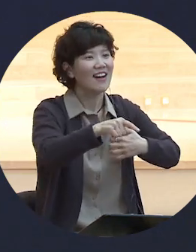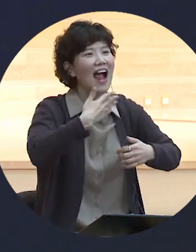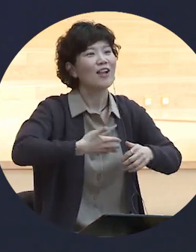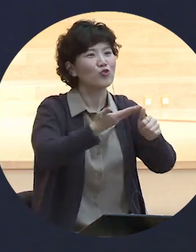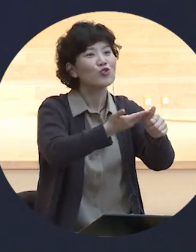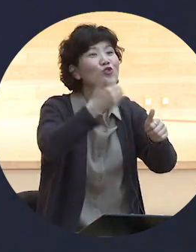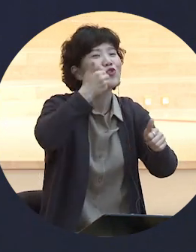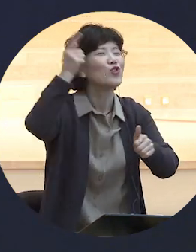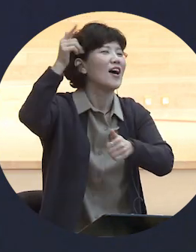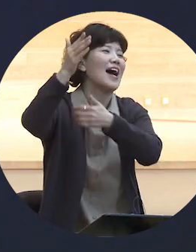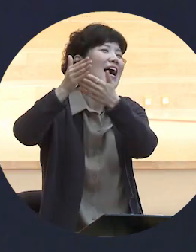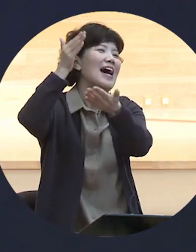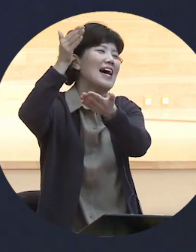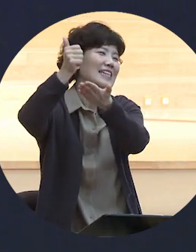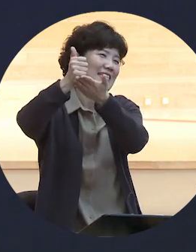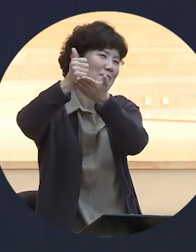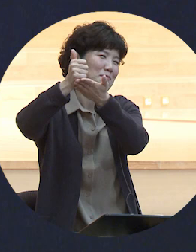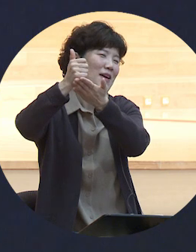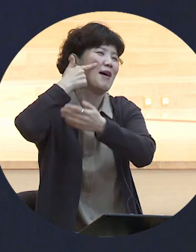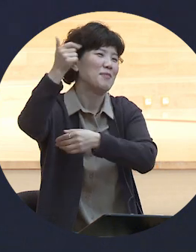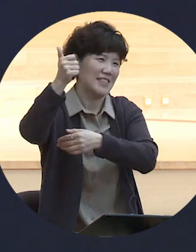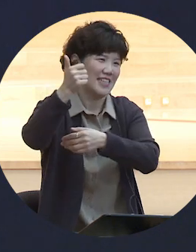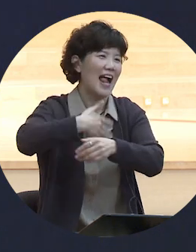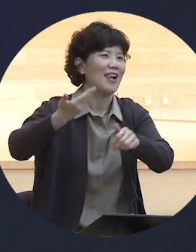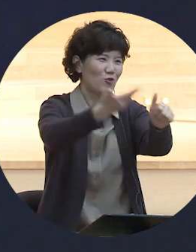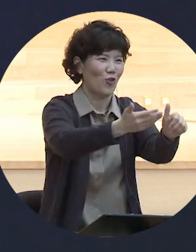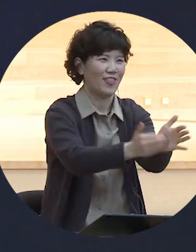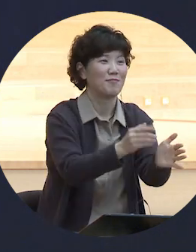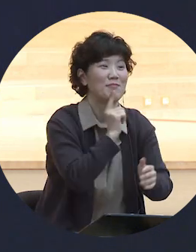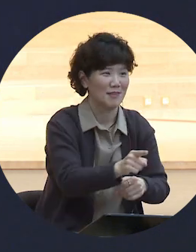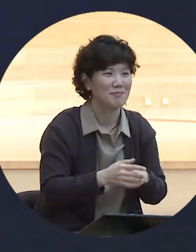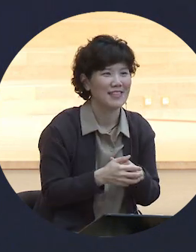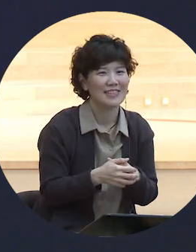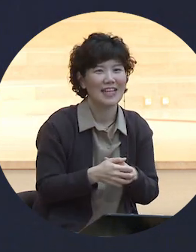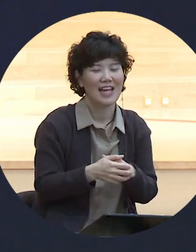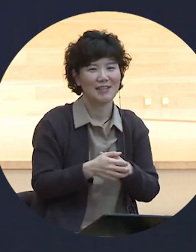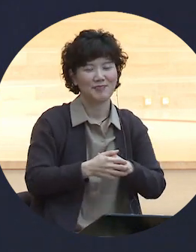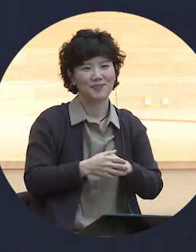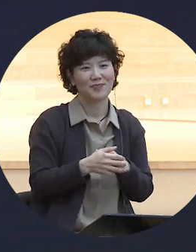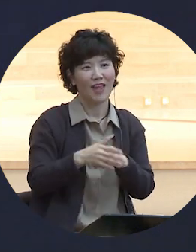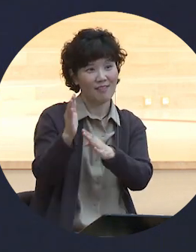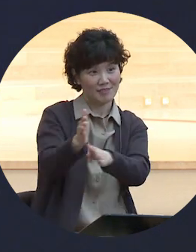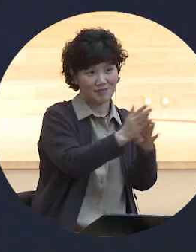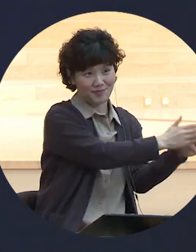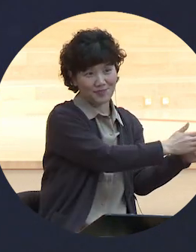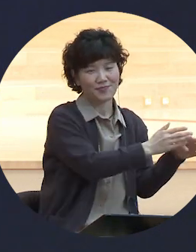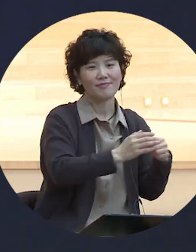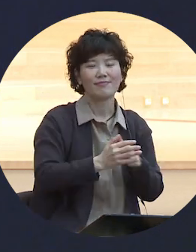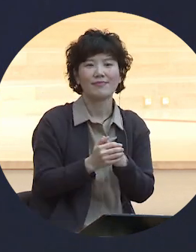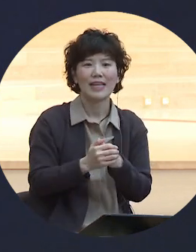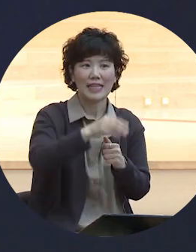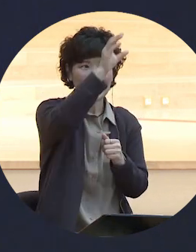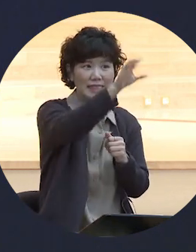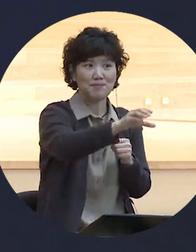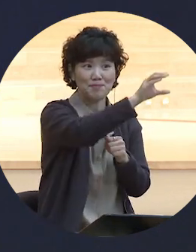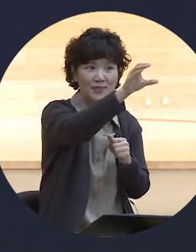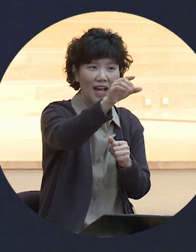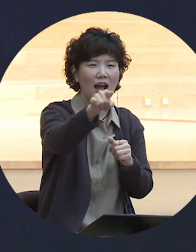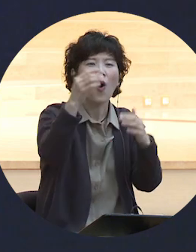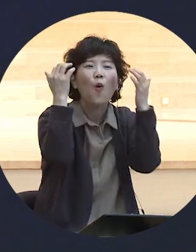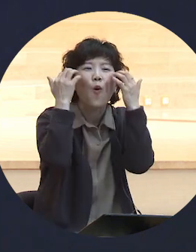막 그렇게 막 칭찬하시고 그랬잖아요. 그랬죠. 근데 한편으로 이제 본격적으로 십자가와 고난에